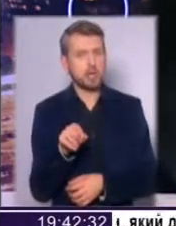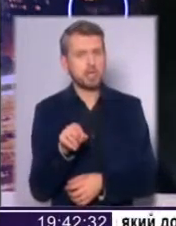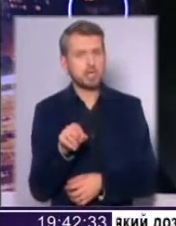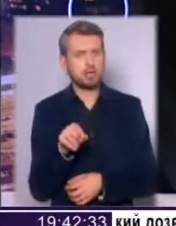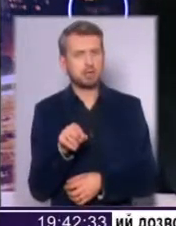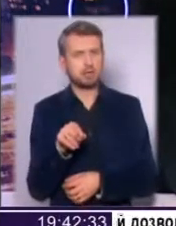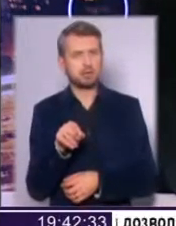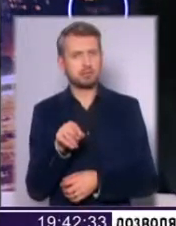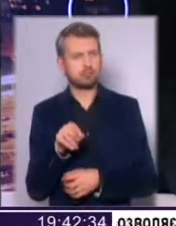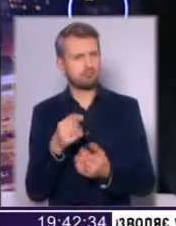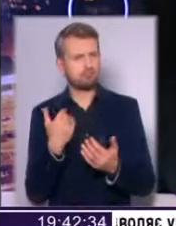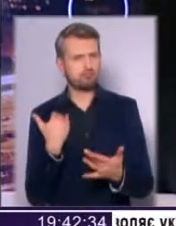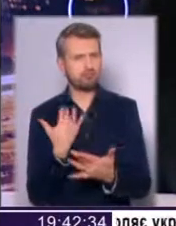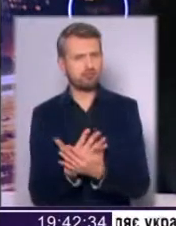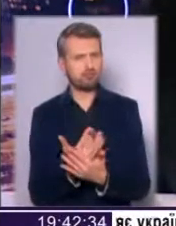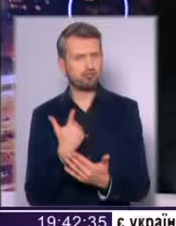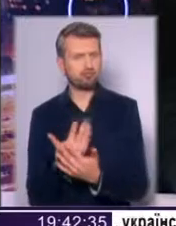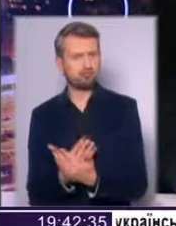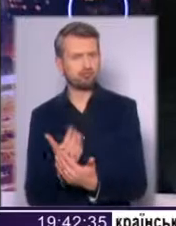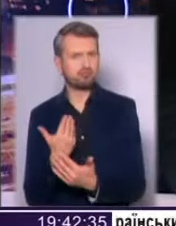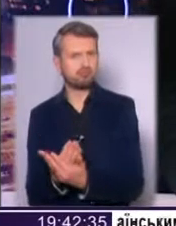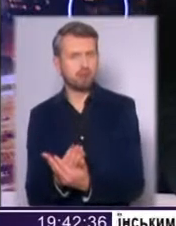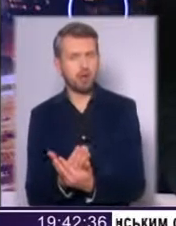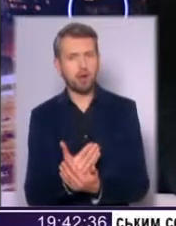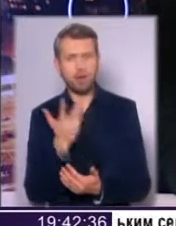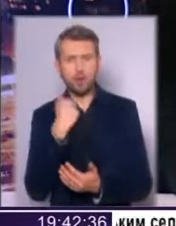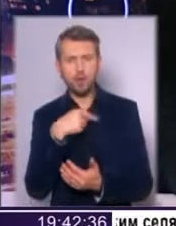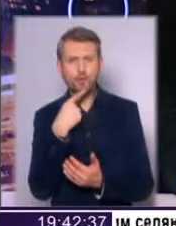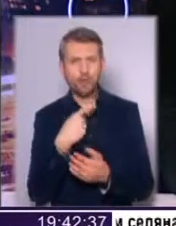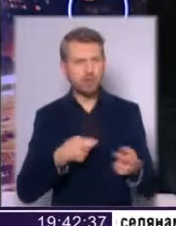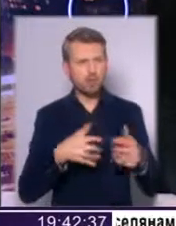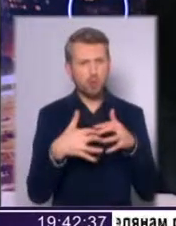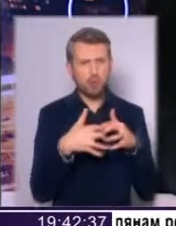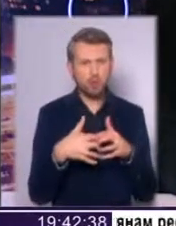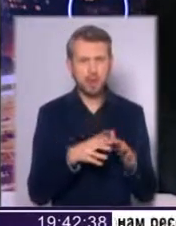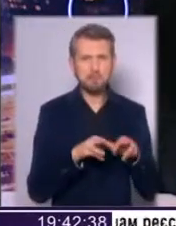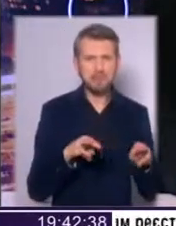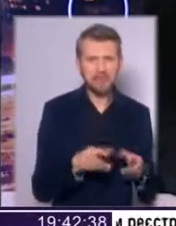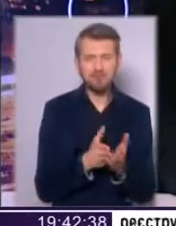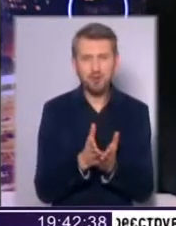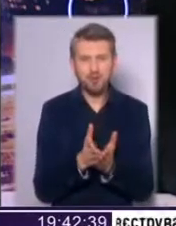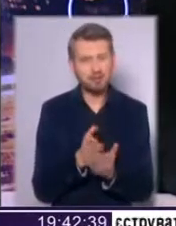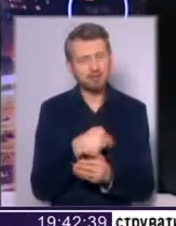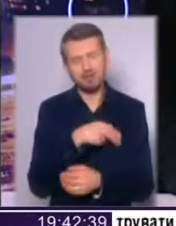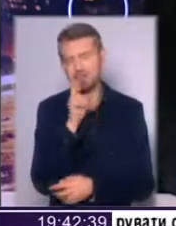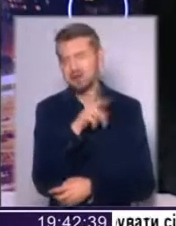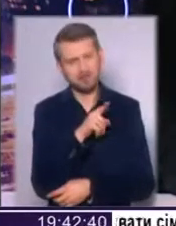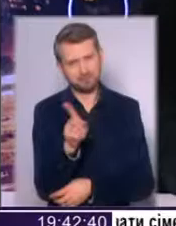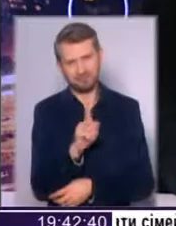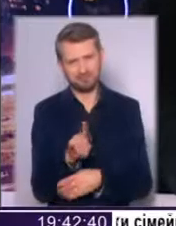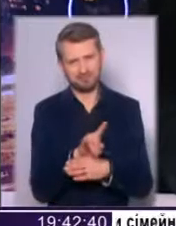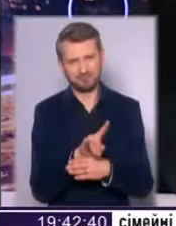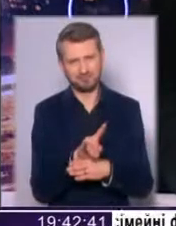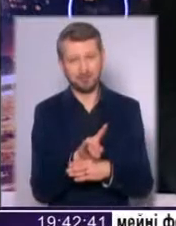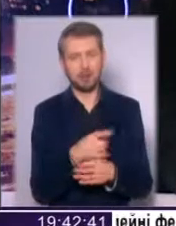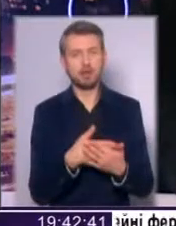Вона ставить вимоги, ну, тобто, коли говорять про те, що торгуються за міністрів, посади ділять, це неправда. Насправді це неправда. Ну,